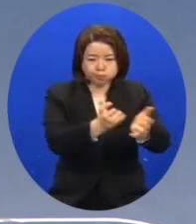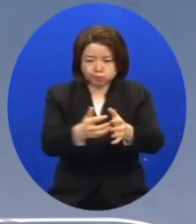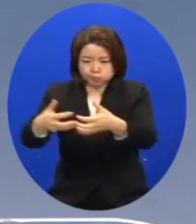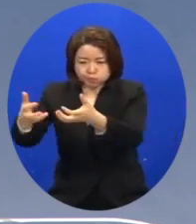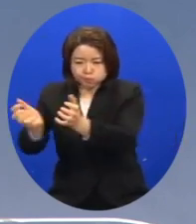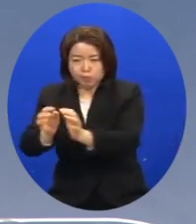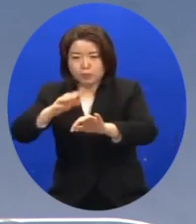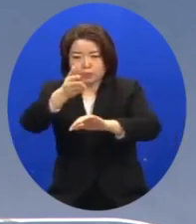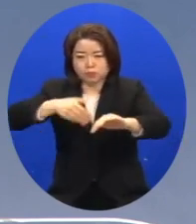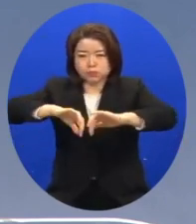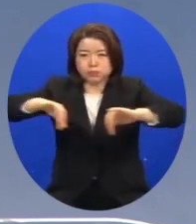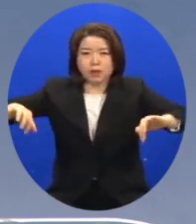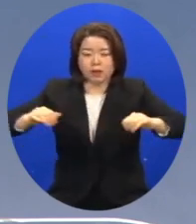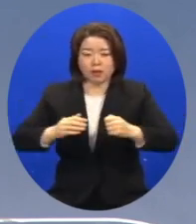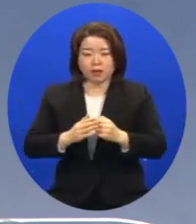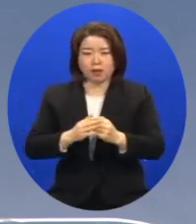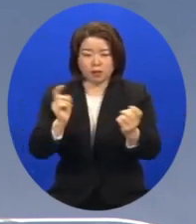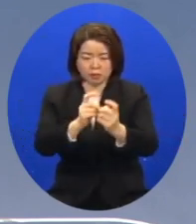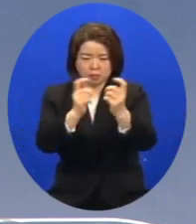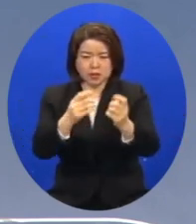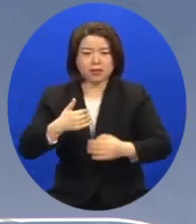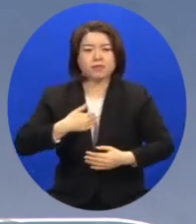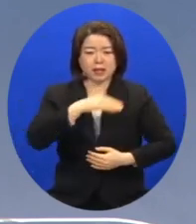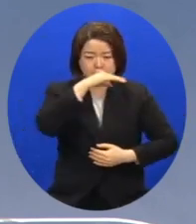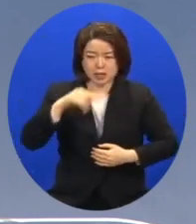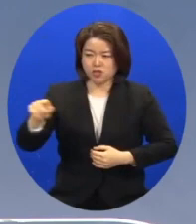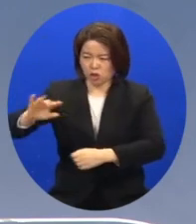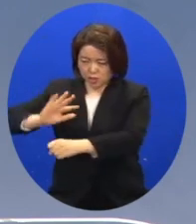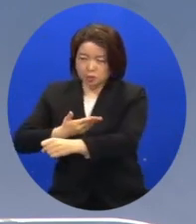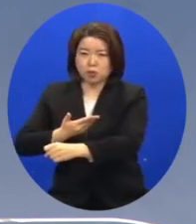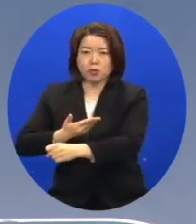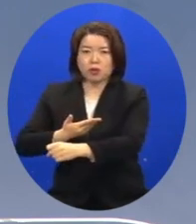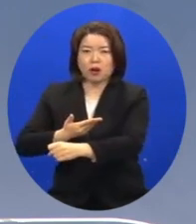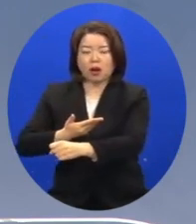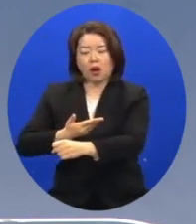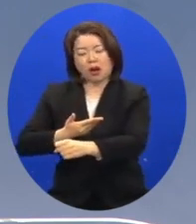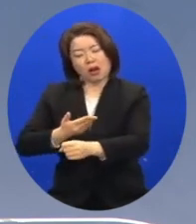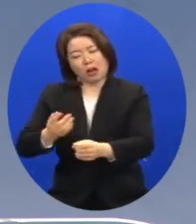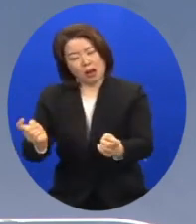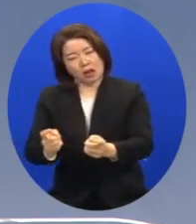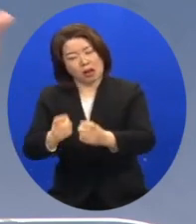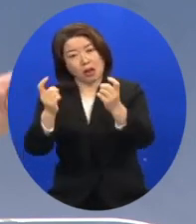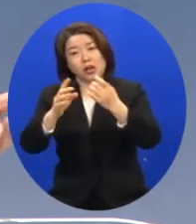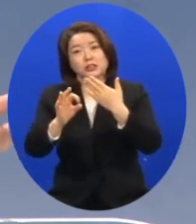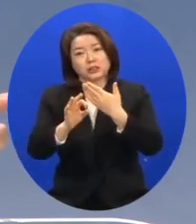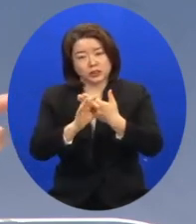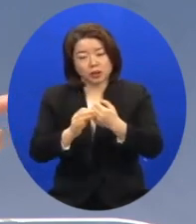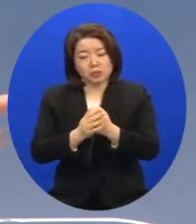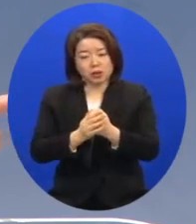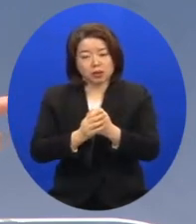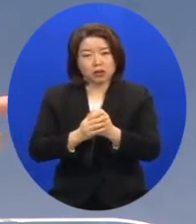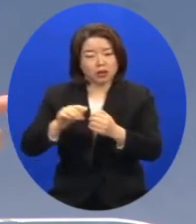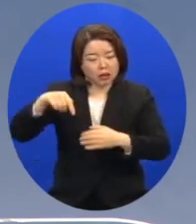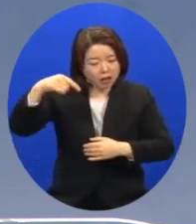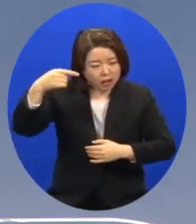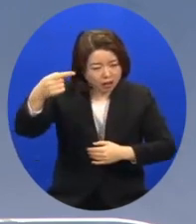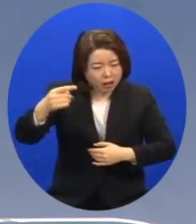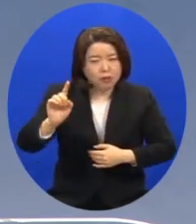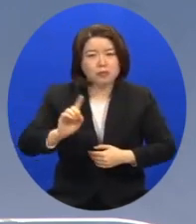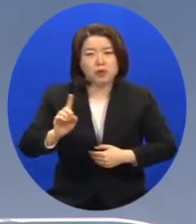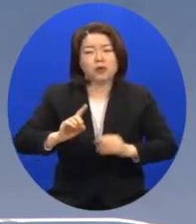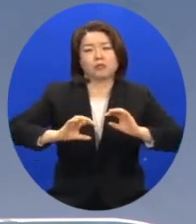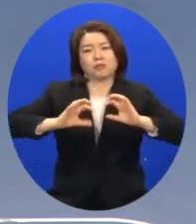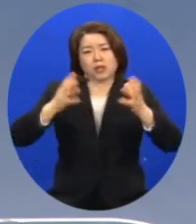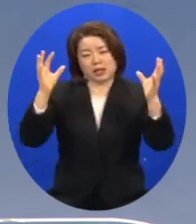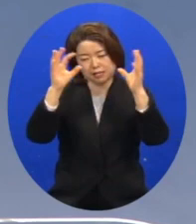다투고 싸우고 내가 옳다 내가 그러다 라는 식으로 가면 나라가 망하는 거죠 너는